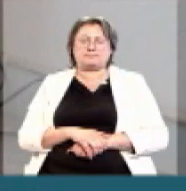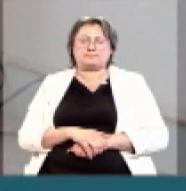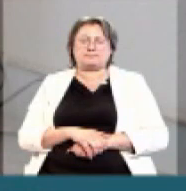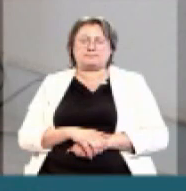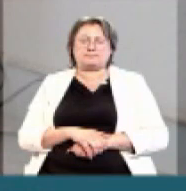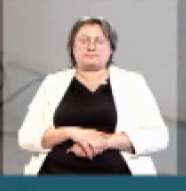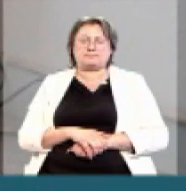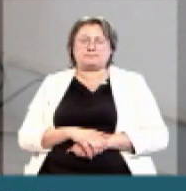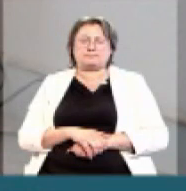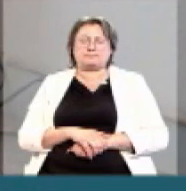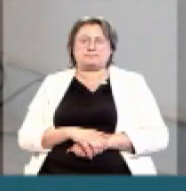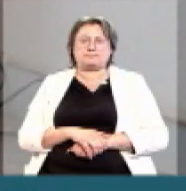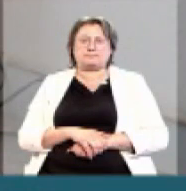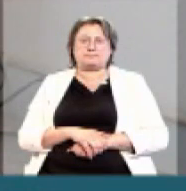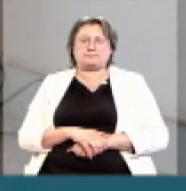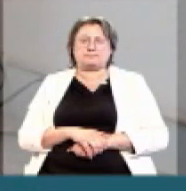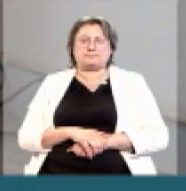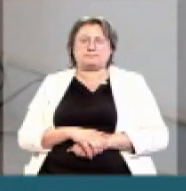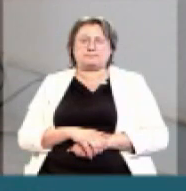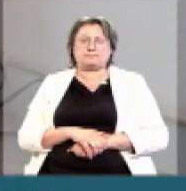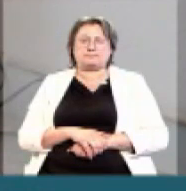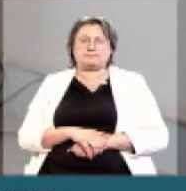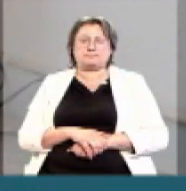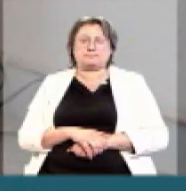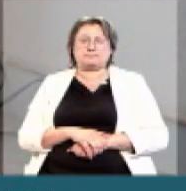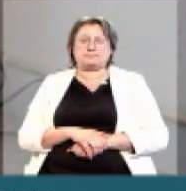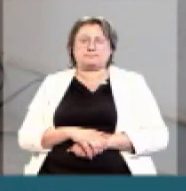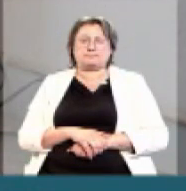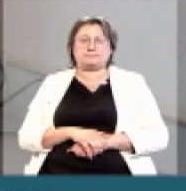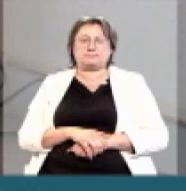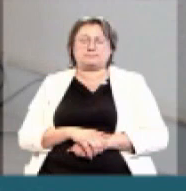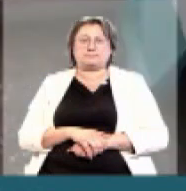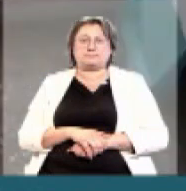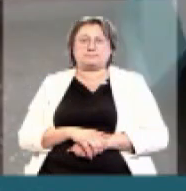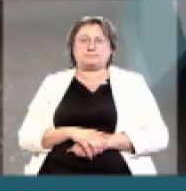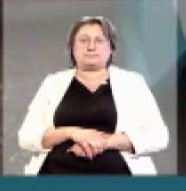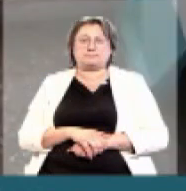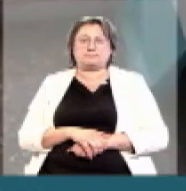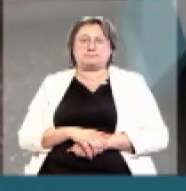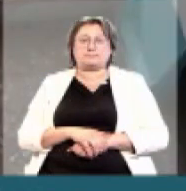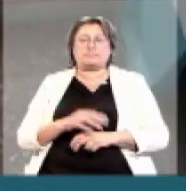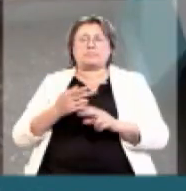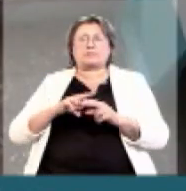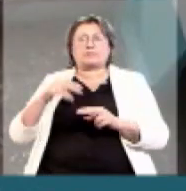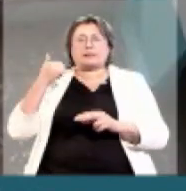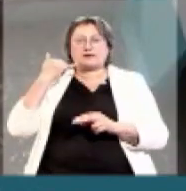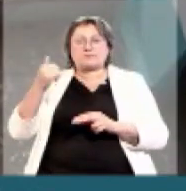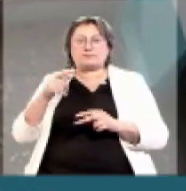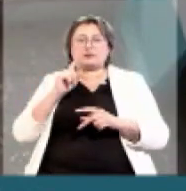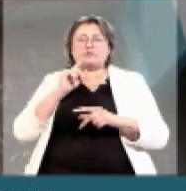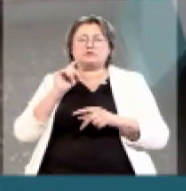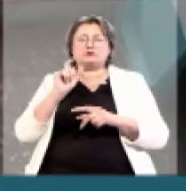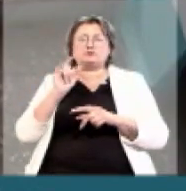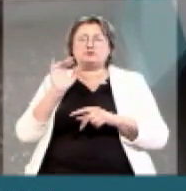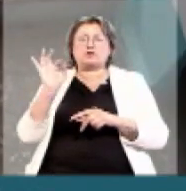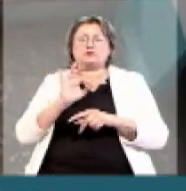Алло, сәлеметсіз бе? Сіздің жақыныңыз жол көлік оқиғасына тап болды. Дереу ақша қажет. Бұл алаяқтардың жиі қолданатын сөзі.